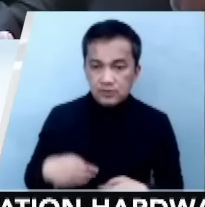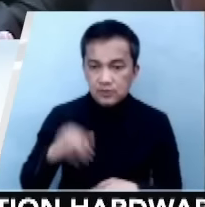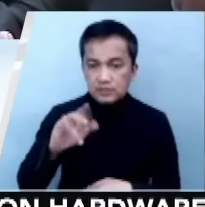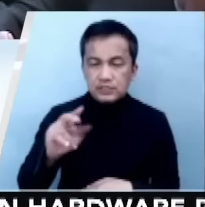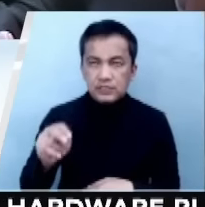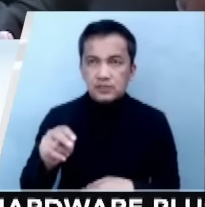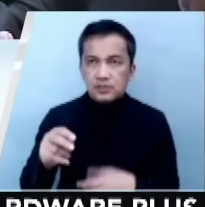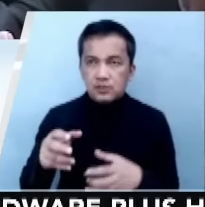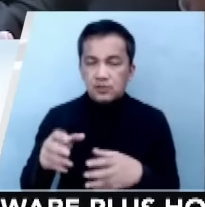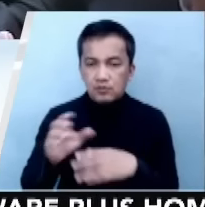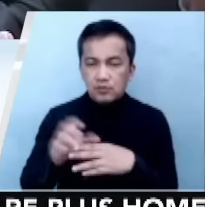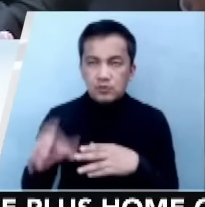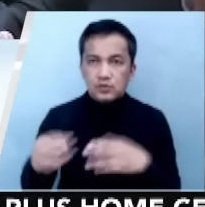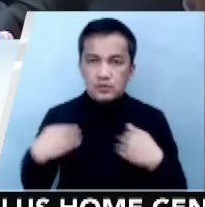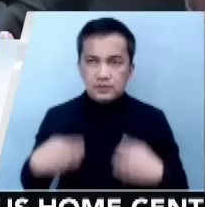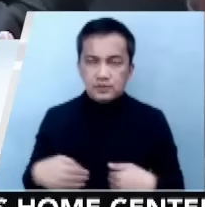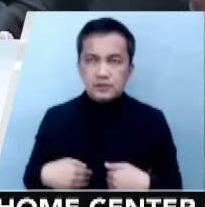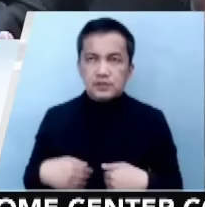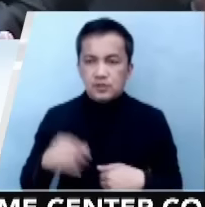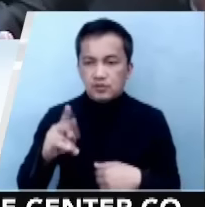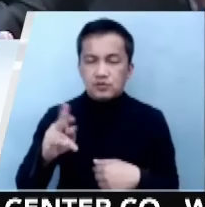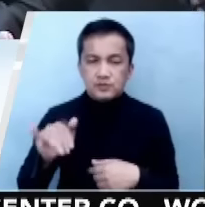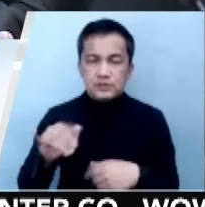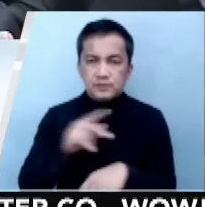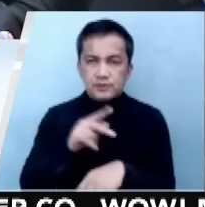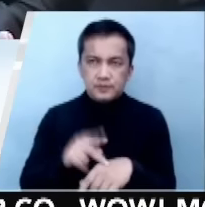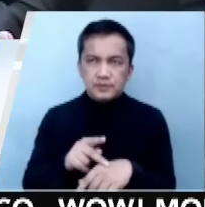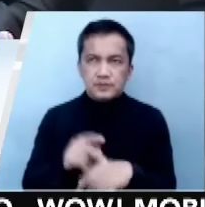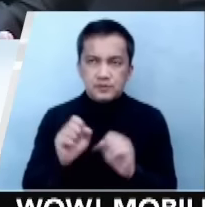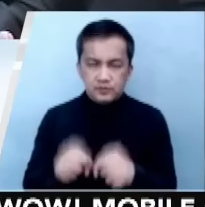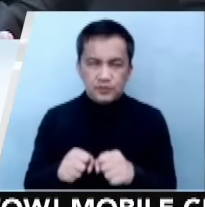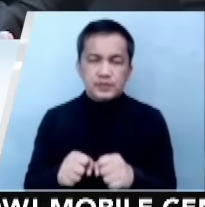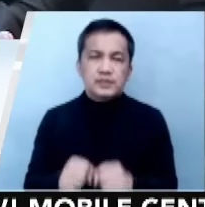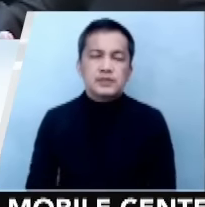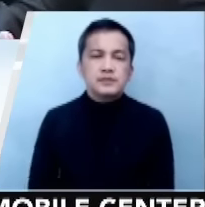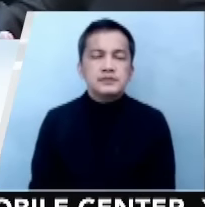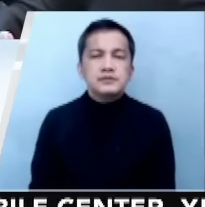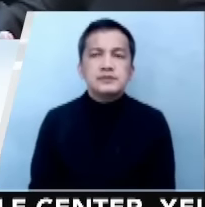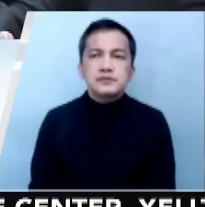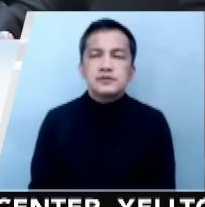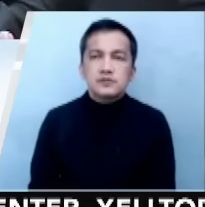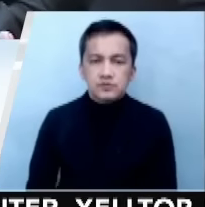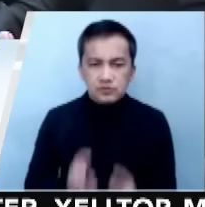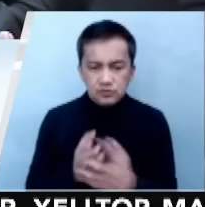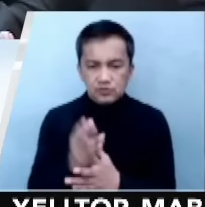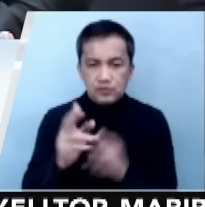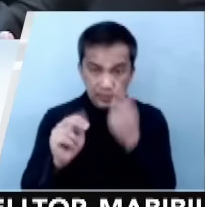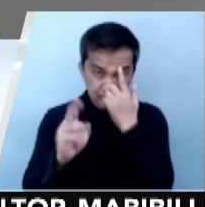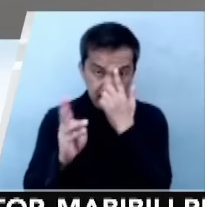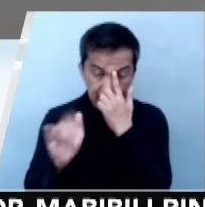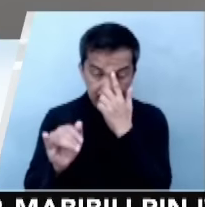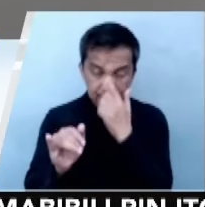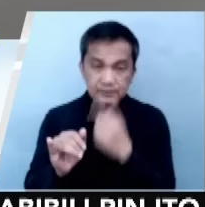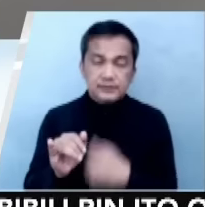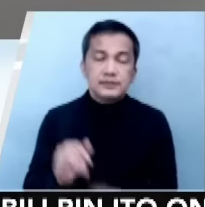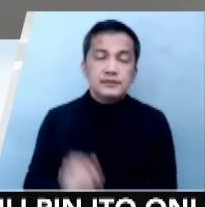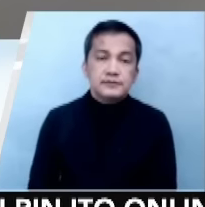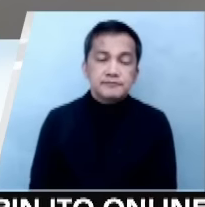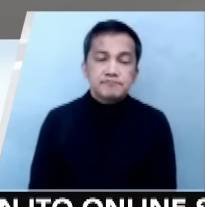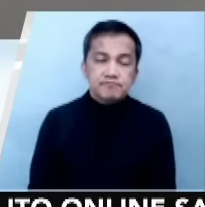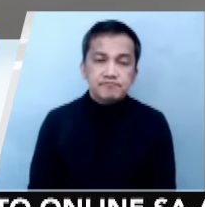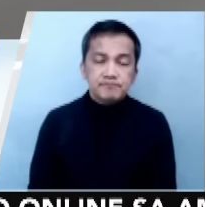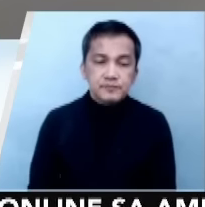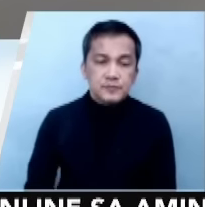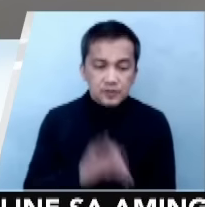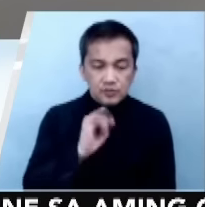katawan. Therefore, an autopsy in the Philippines is very, very feasible through the NBI, National Bureau of Investigation. July 15